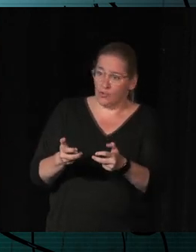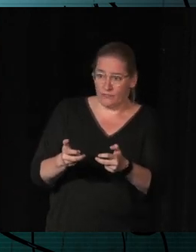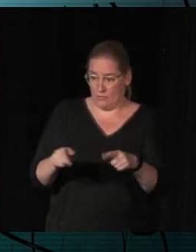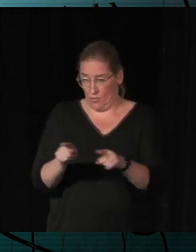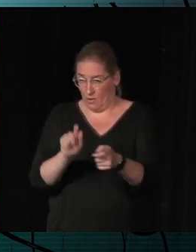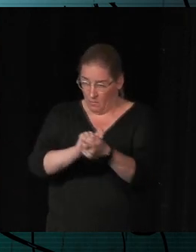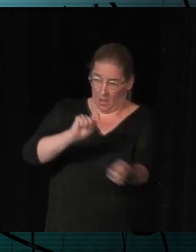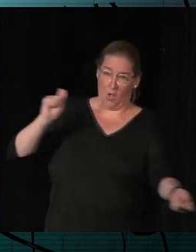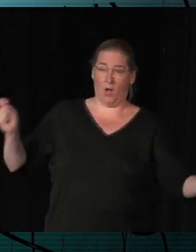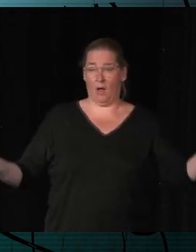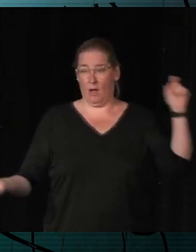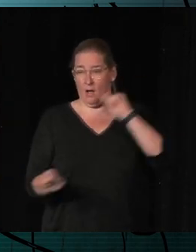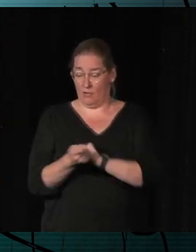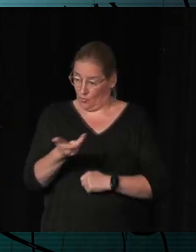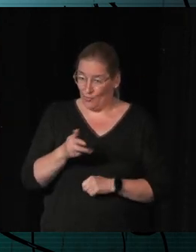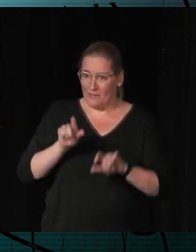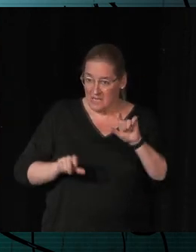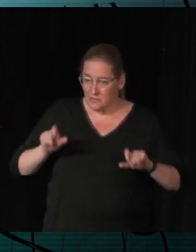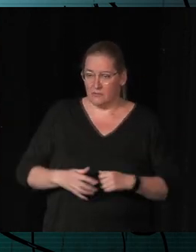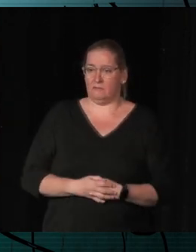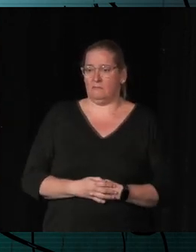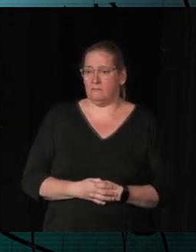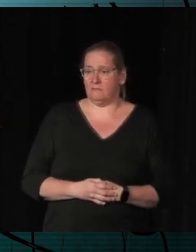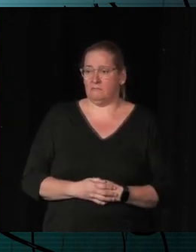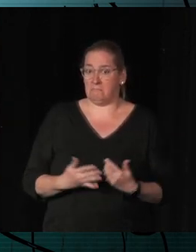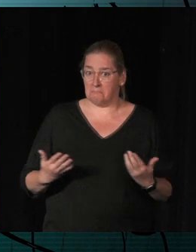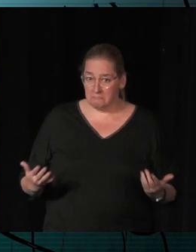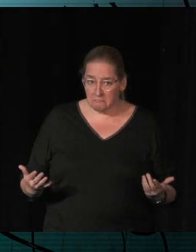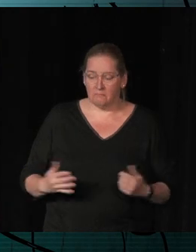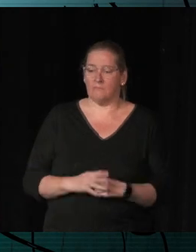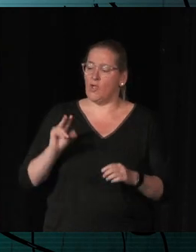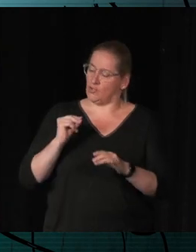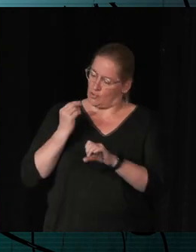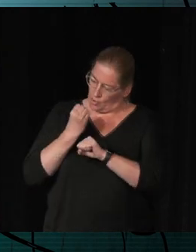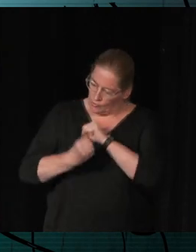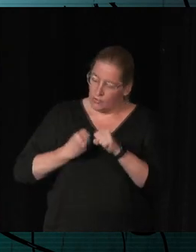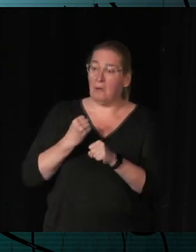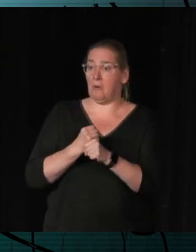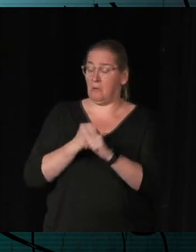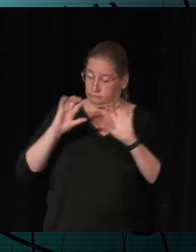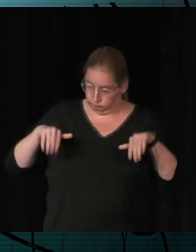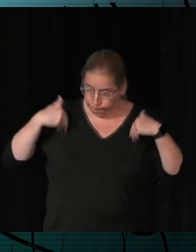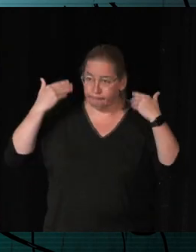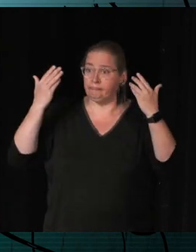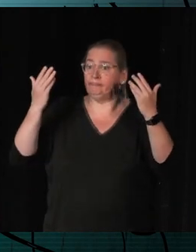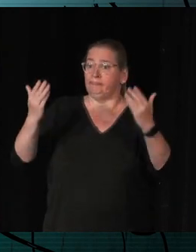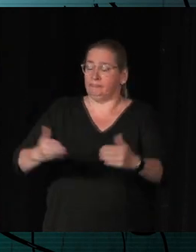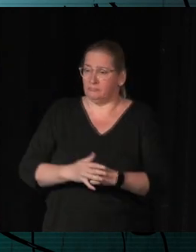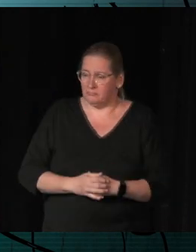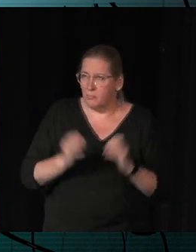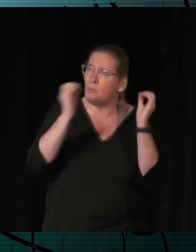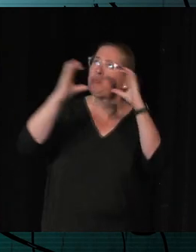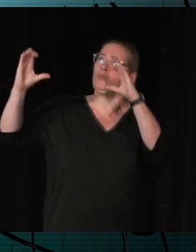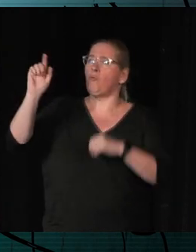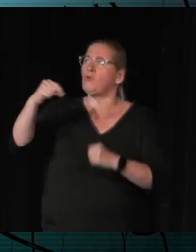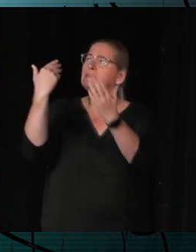en était pas encore à aujourd'hui 30 ans après à devoir devoir pour pouvoir révolutionner techniquement le jeu vidéo il faut des